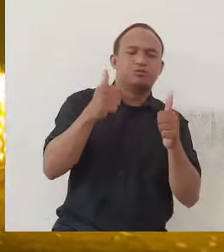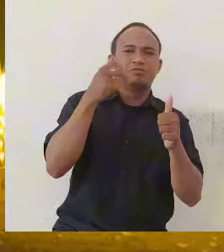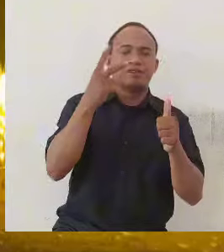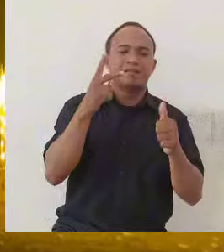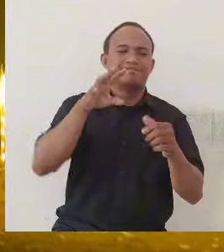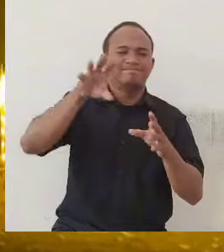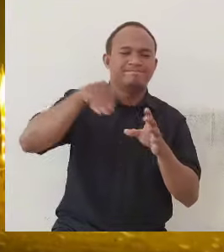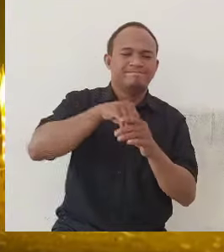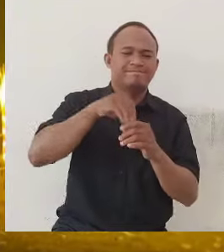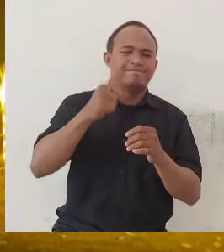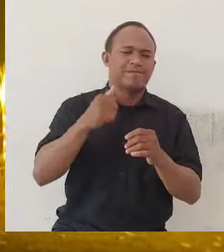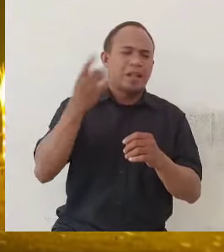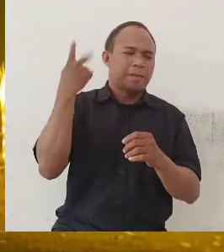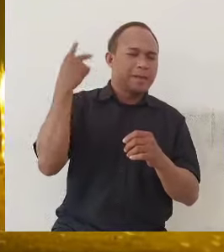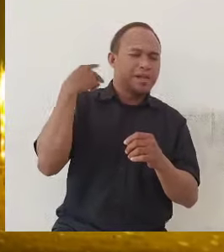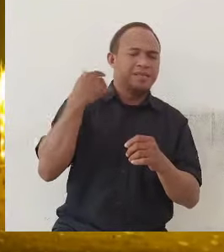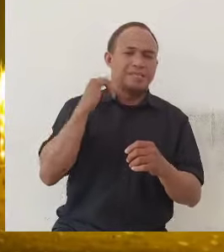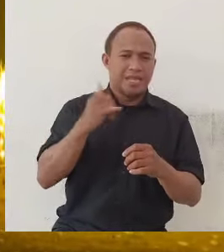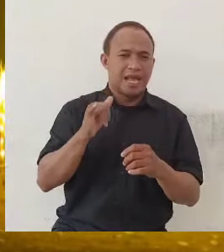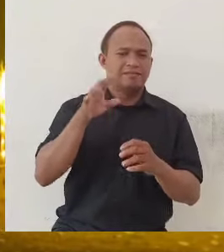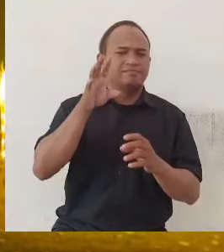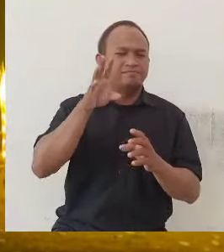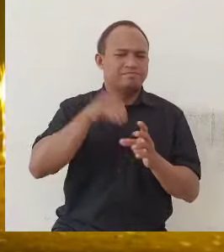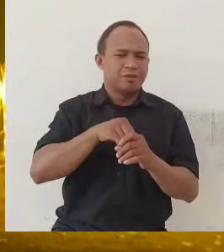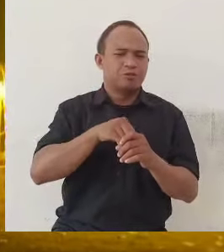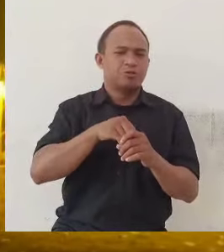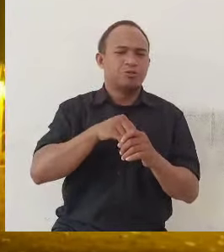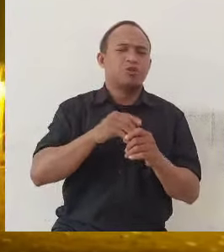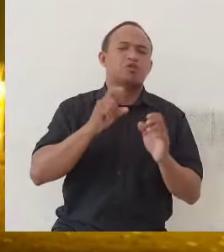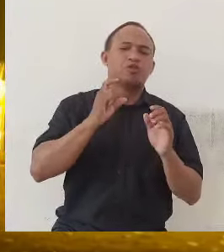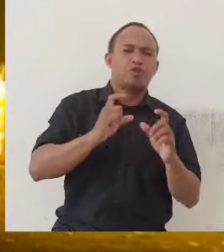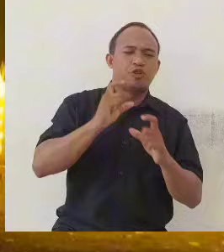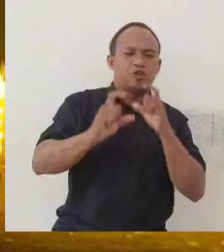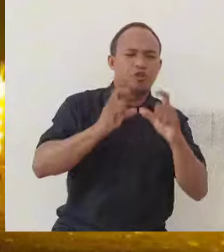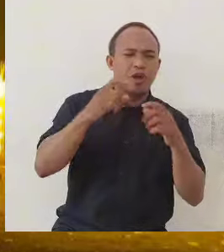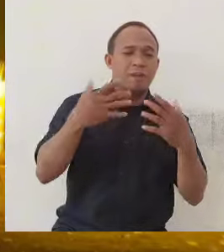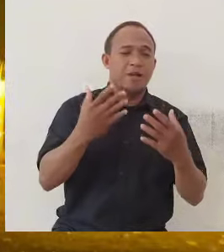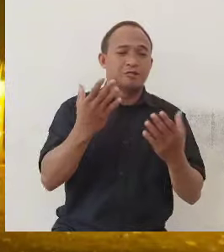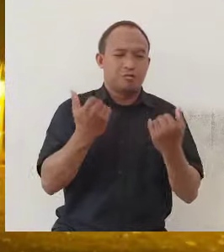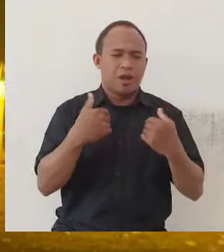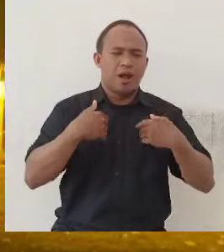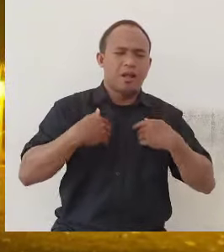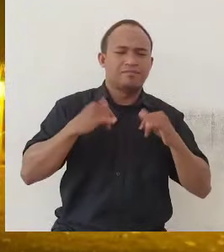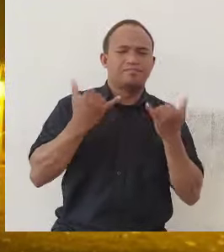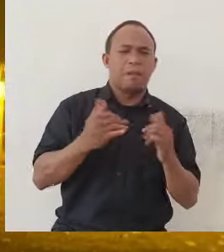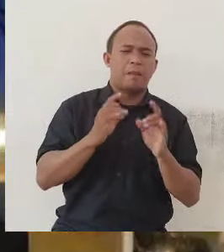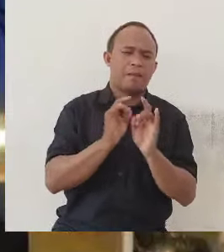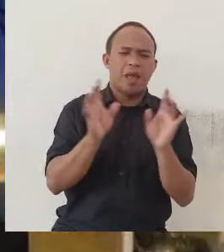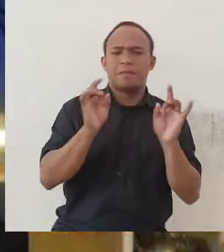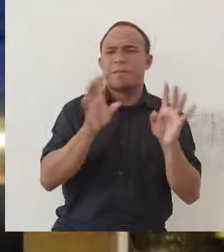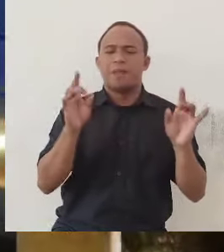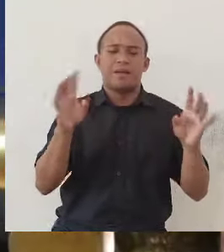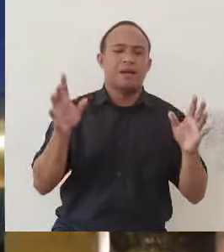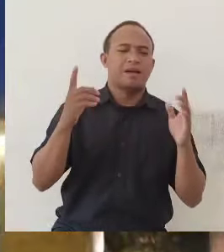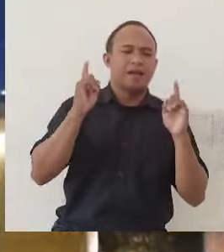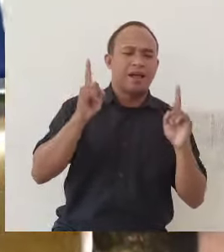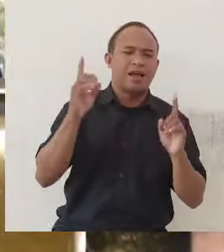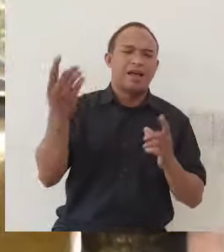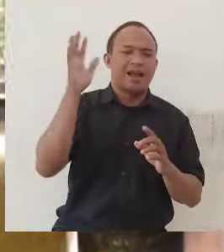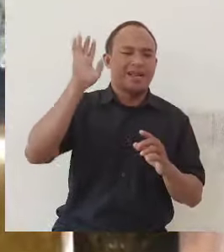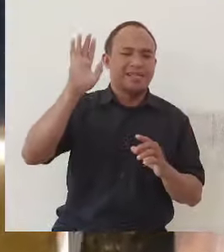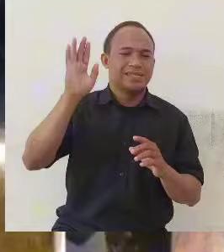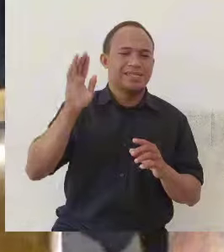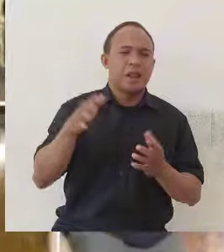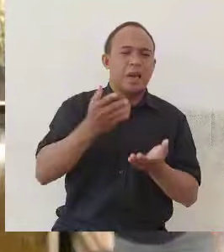ya daripada Danau Perintis yang kemarin-kemarin yang terkenal sama eceng gondoknya. Terus juga sekarang udah beda banget ya, apalagi dengan